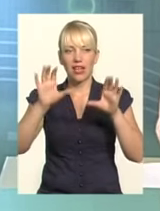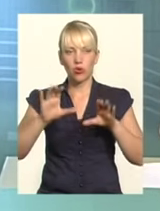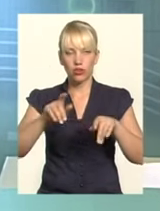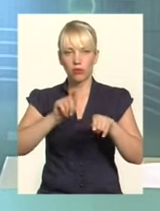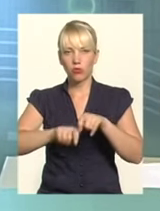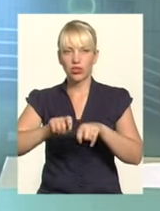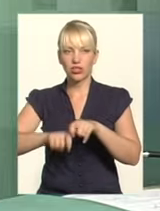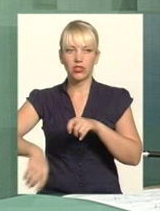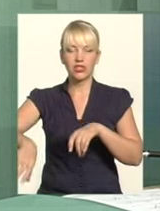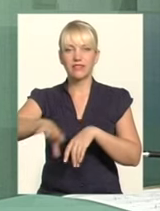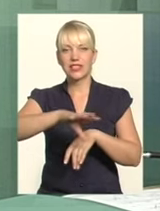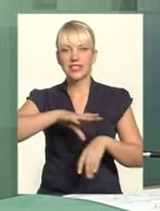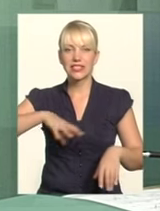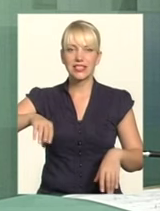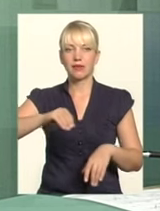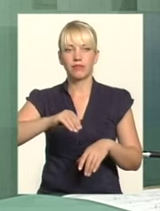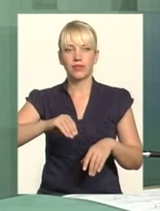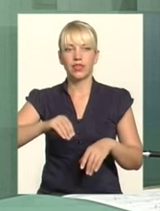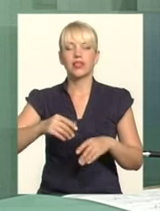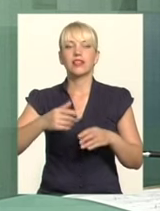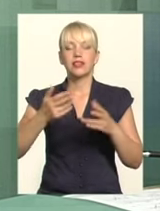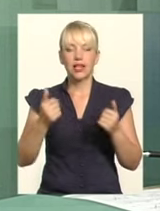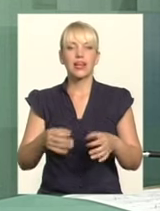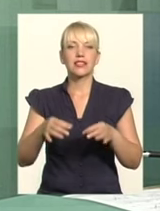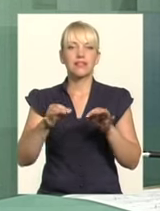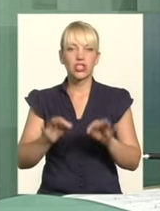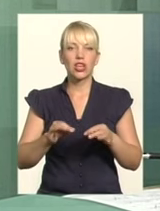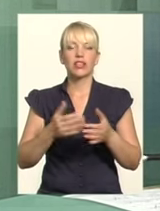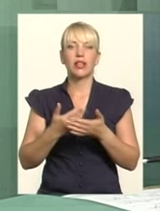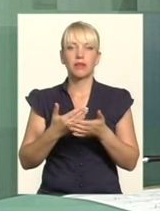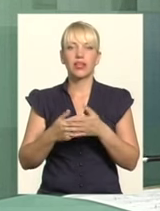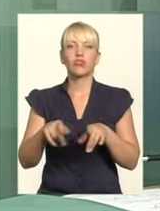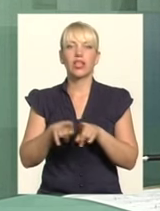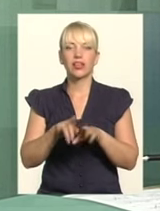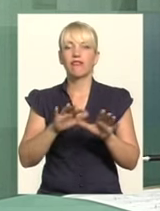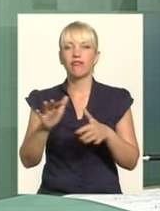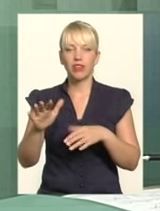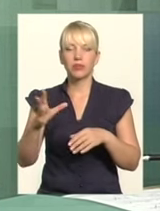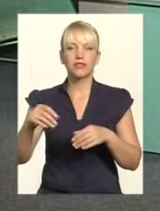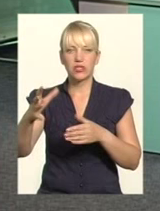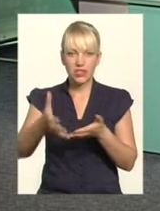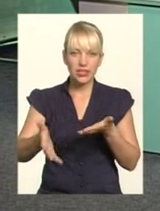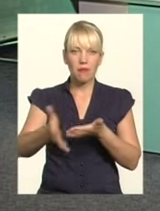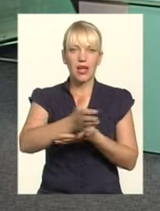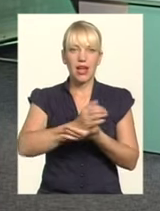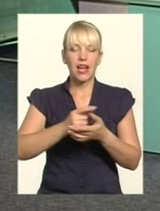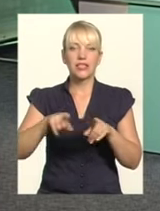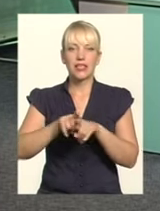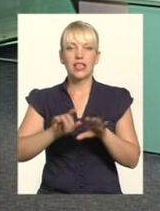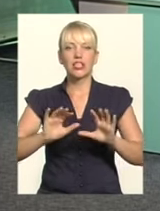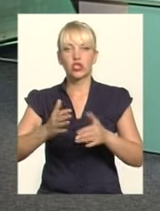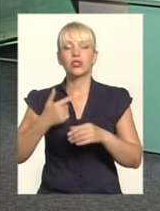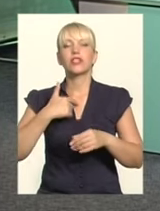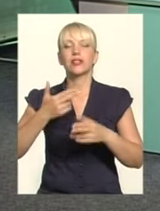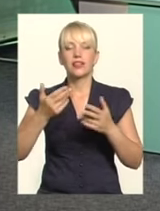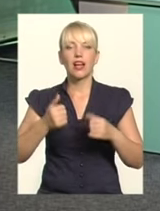моніториться, всі винятки, ми, скажімо, от такі випадки, звичайно, як сьогоднішні дзвінки, вони всі збираються і відправляються в Київ. Звичайно, по субсидіях